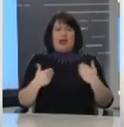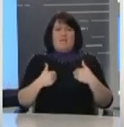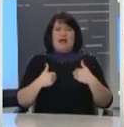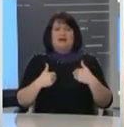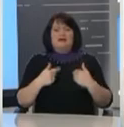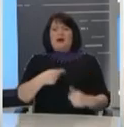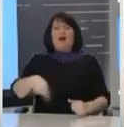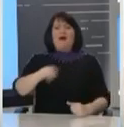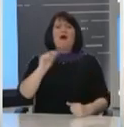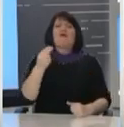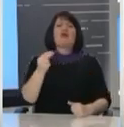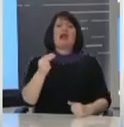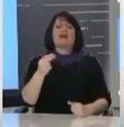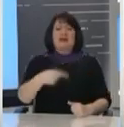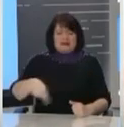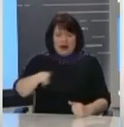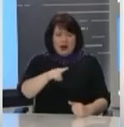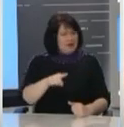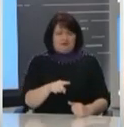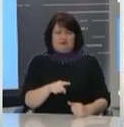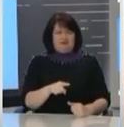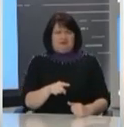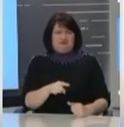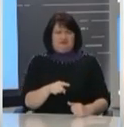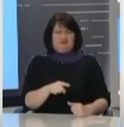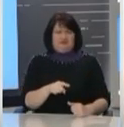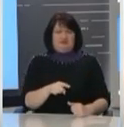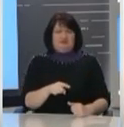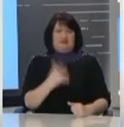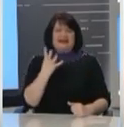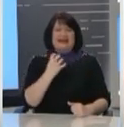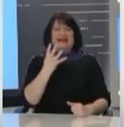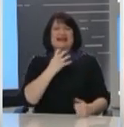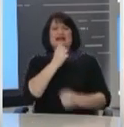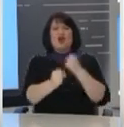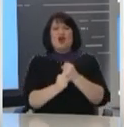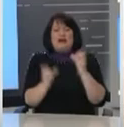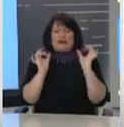γίνει εναντίον των βουλευτών όλων των άλλων κομμάτων για 44 ολόκληρα χρόνια.